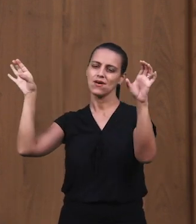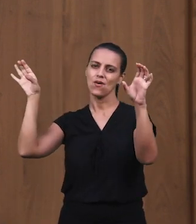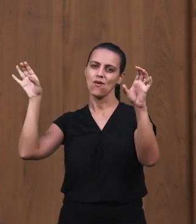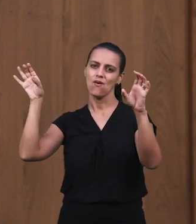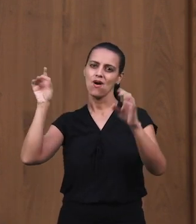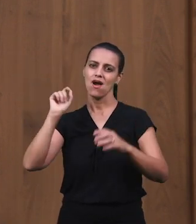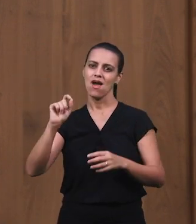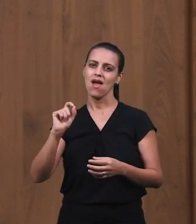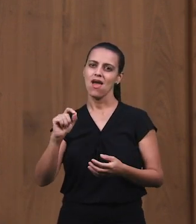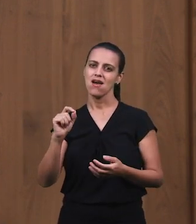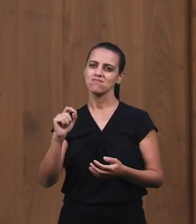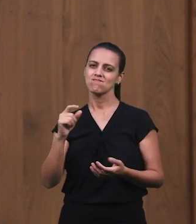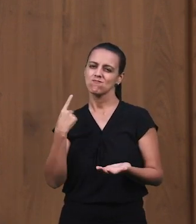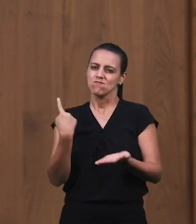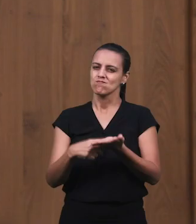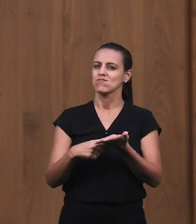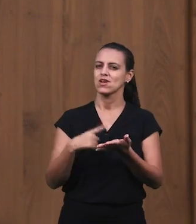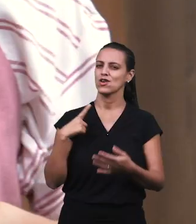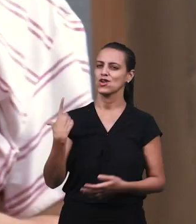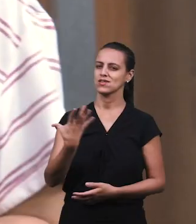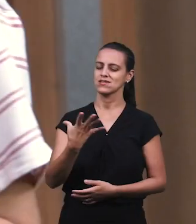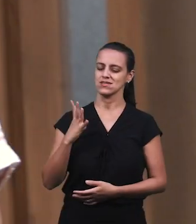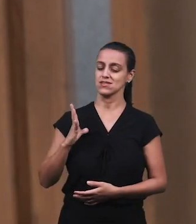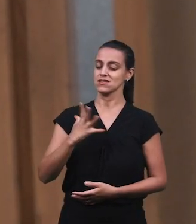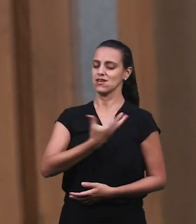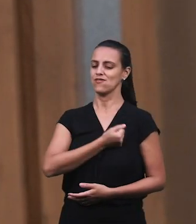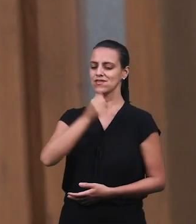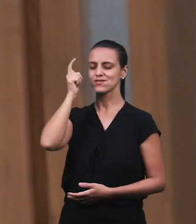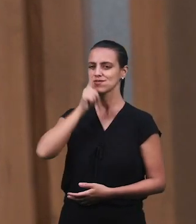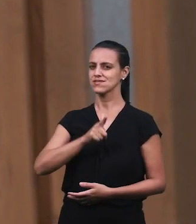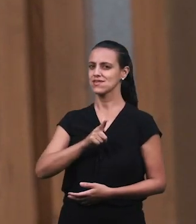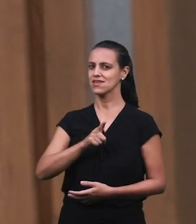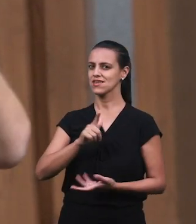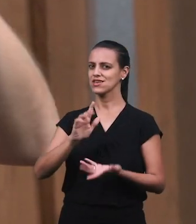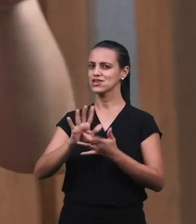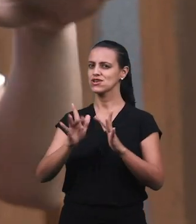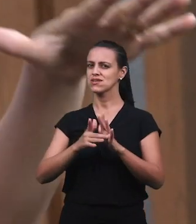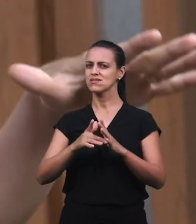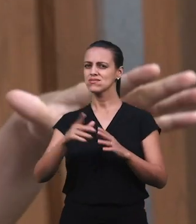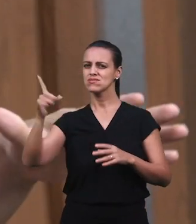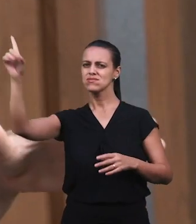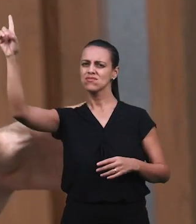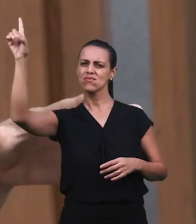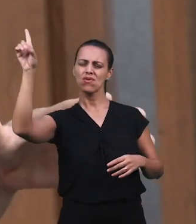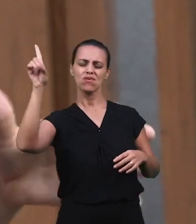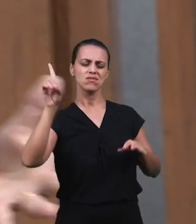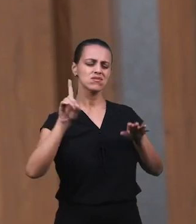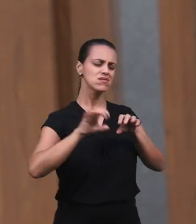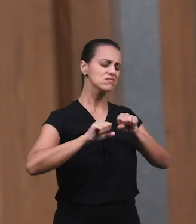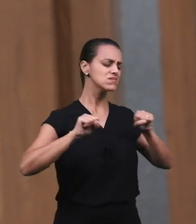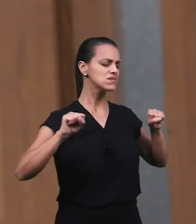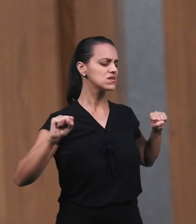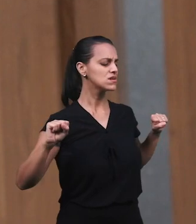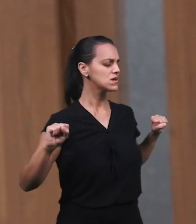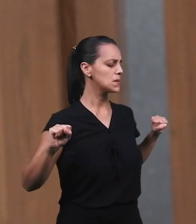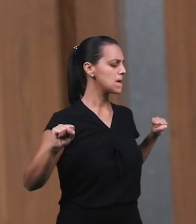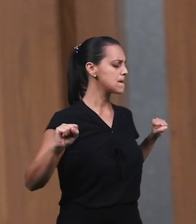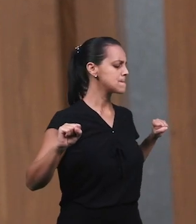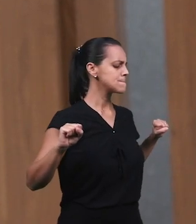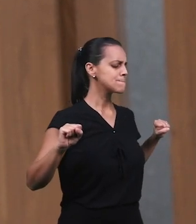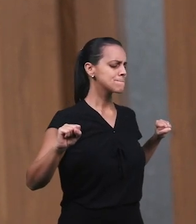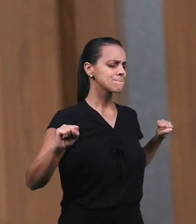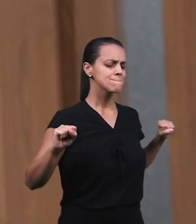la garantie de notre salut. Quand Jésus viendra et regardera ce monde de ténèbres, il